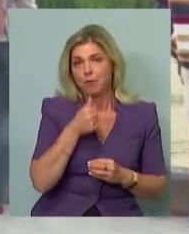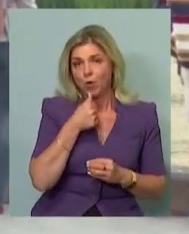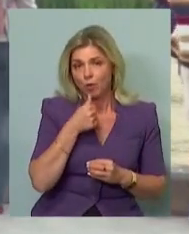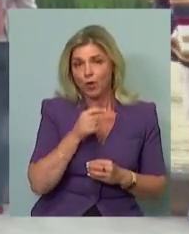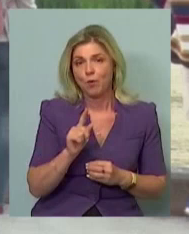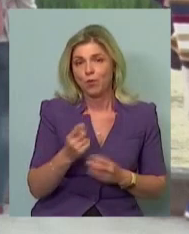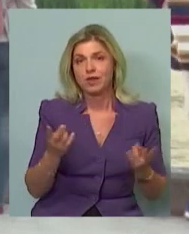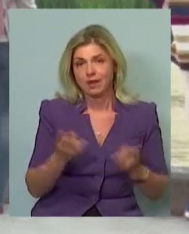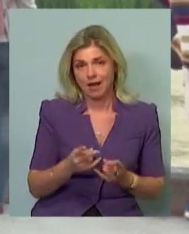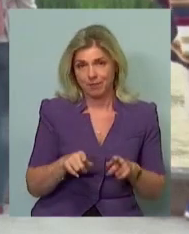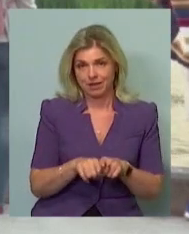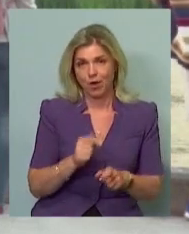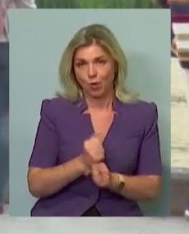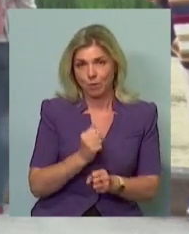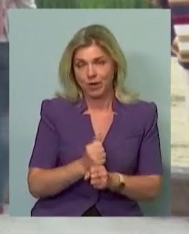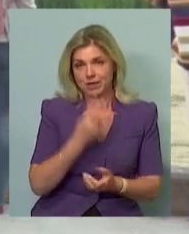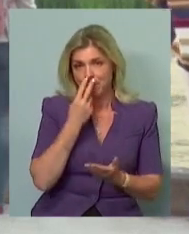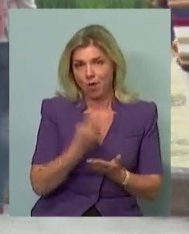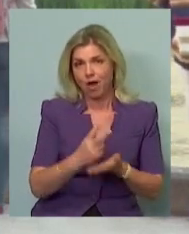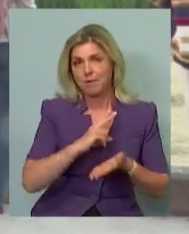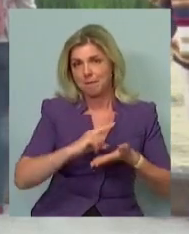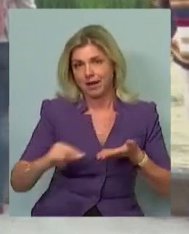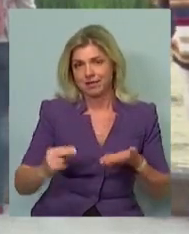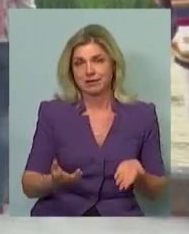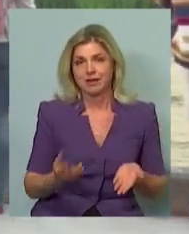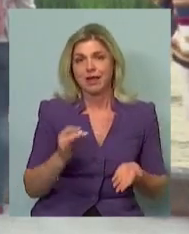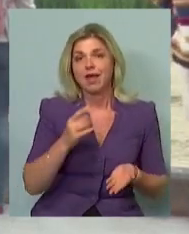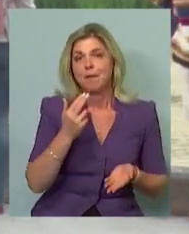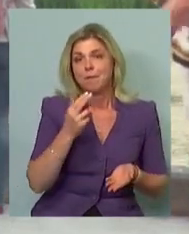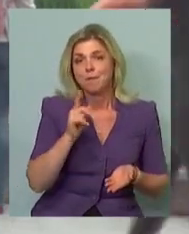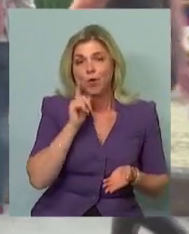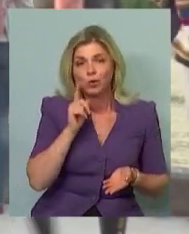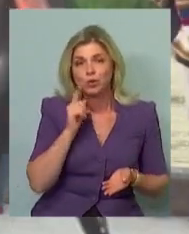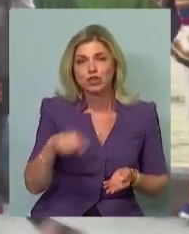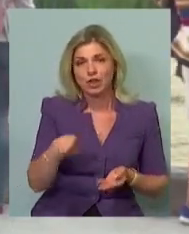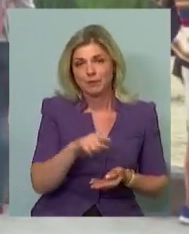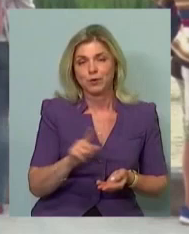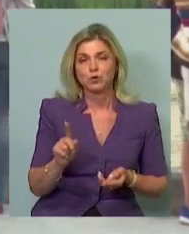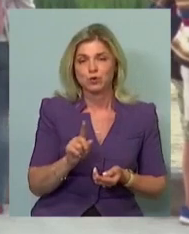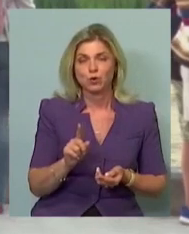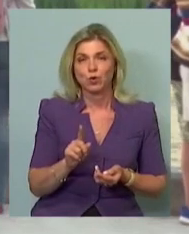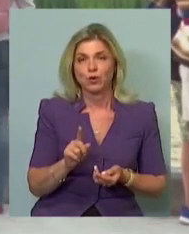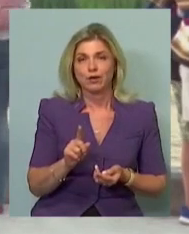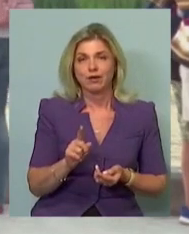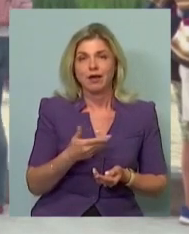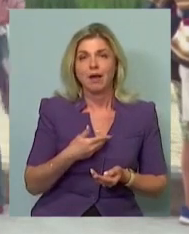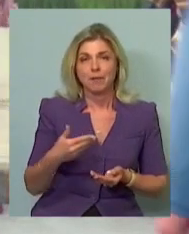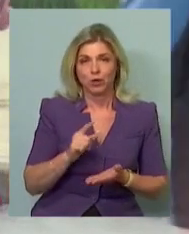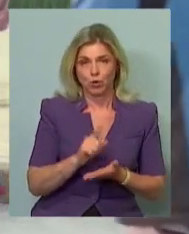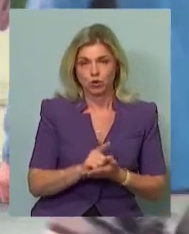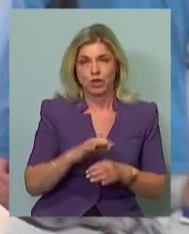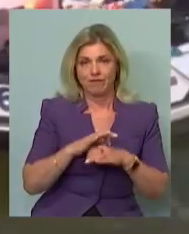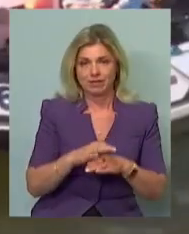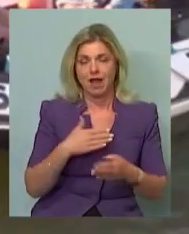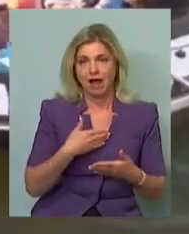потрібно це робити, і потрібно показувати приклад і молодшим трошки про те, що потрібно, що знову ж таки ми маємо вести активний спосіб